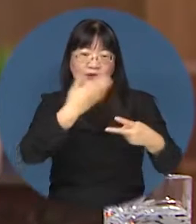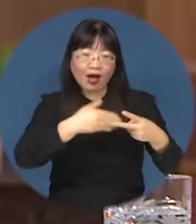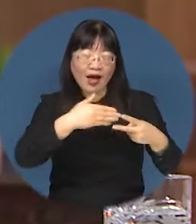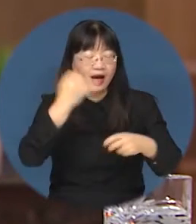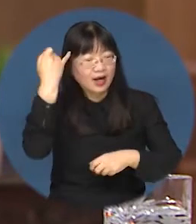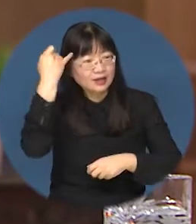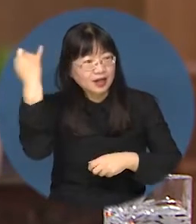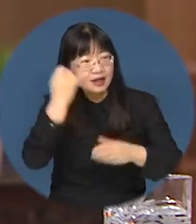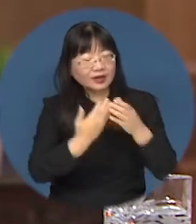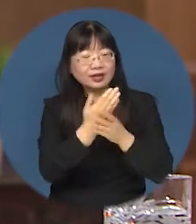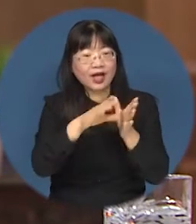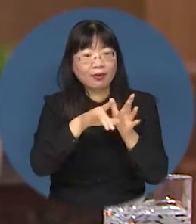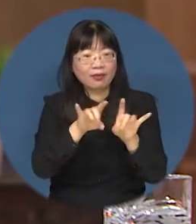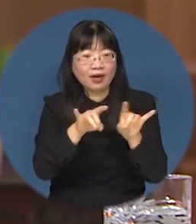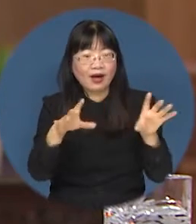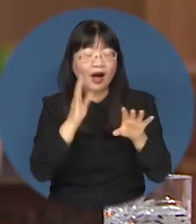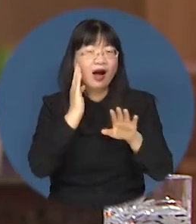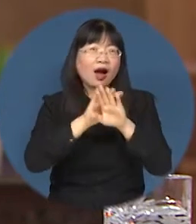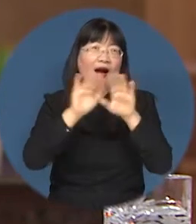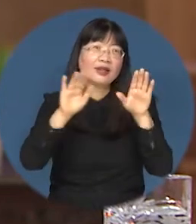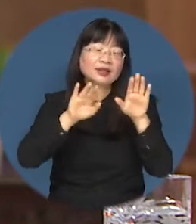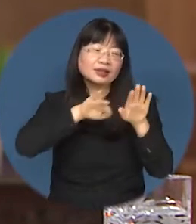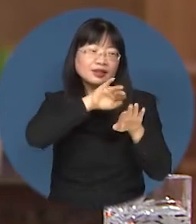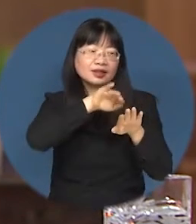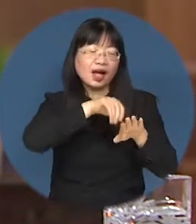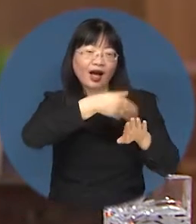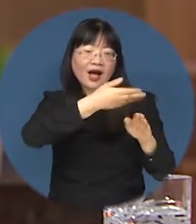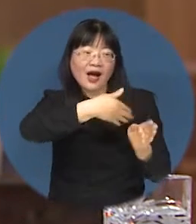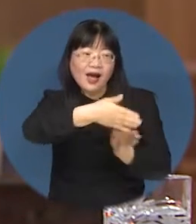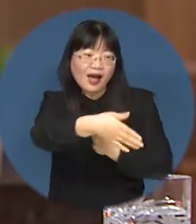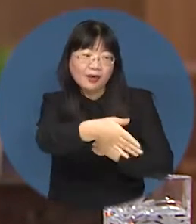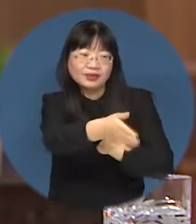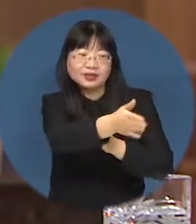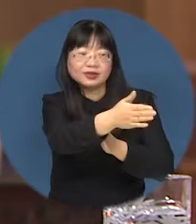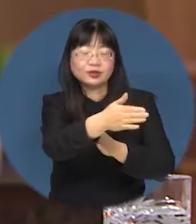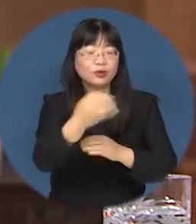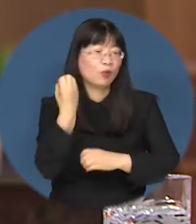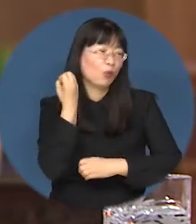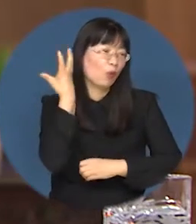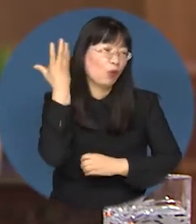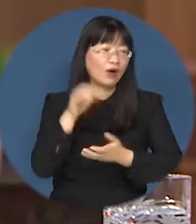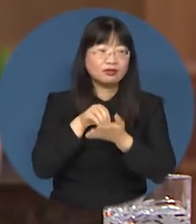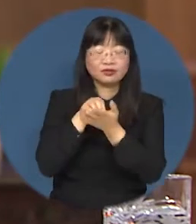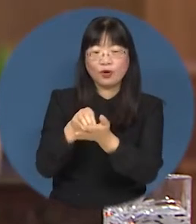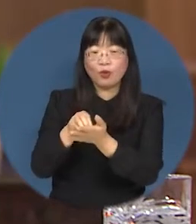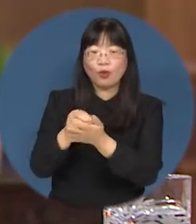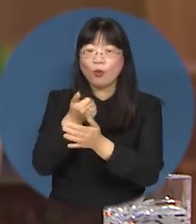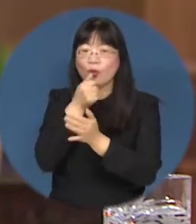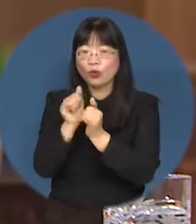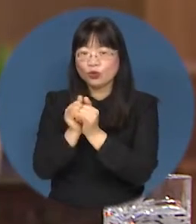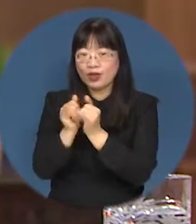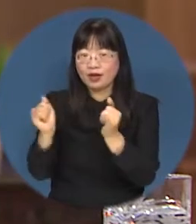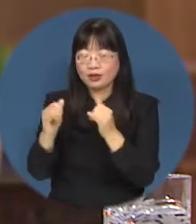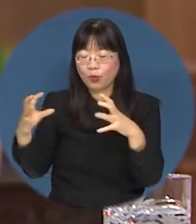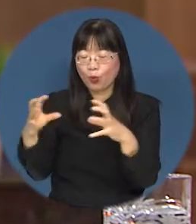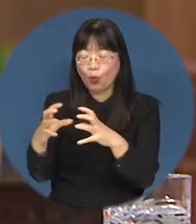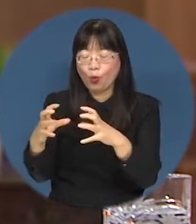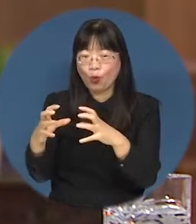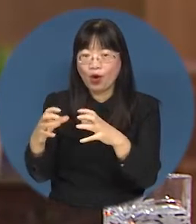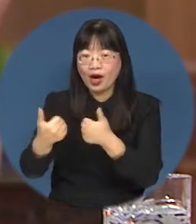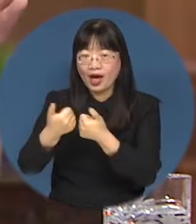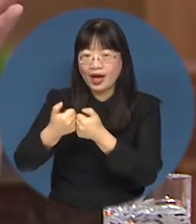때마다 하늘을 헤엄치는 고래가 등장합니다. 그리고 그 변호사들이 모여 회의하는 곳에